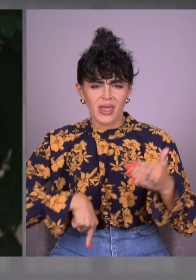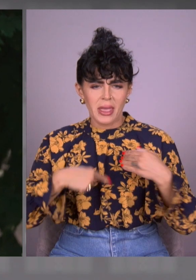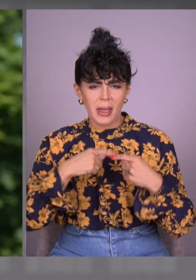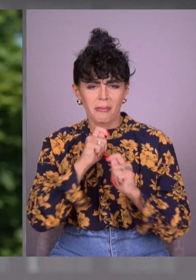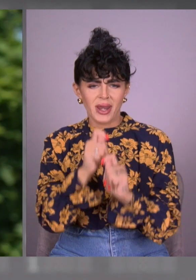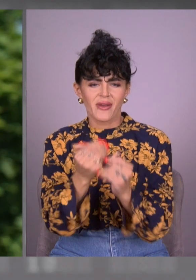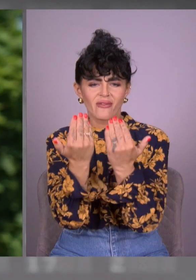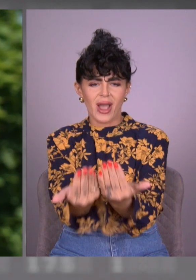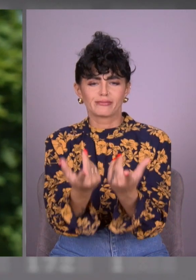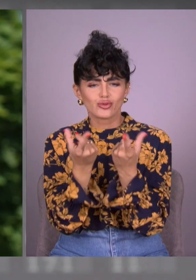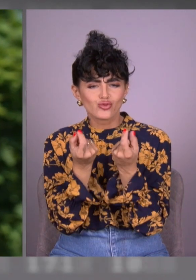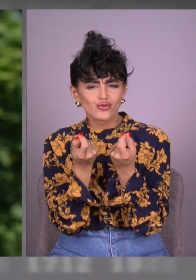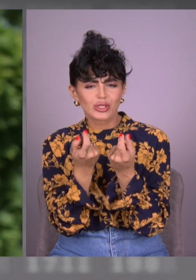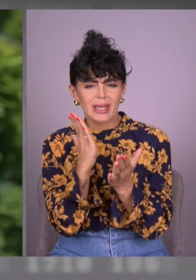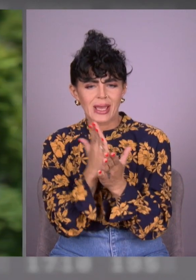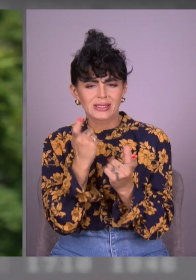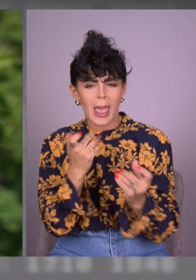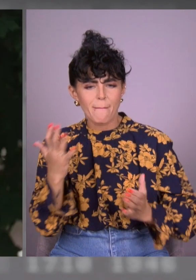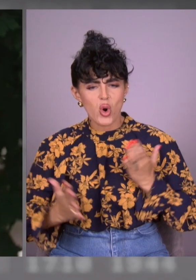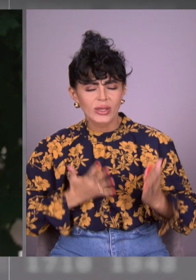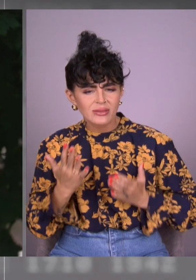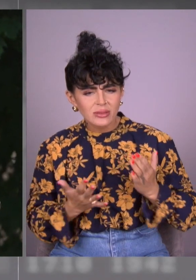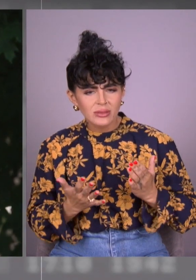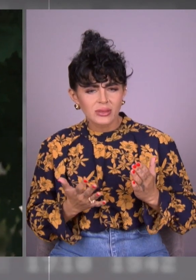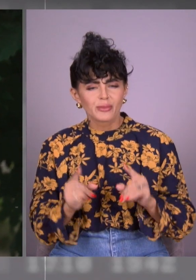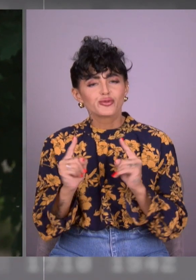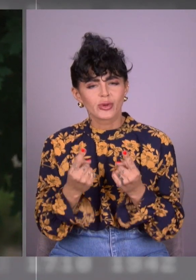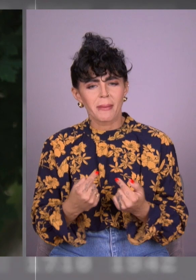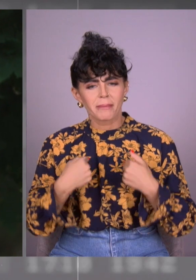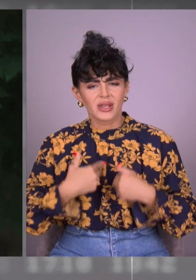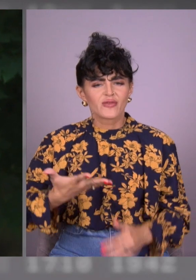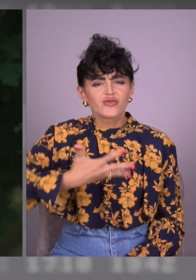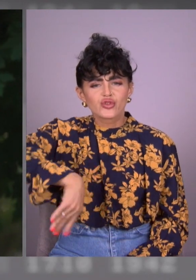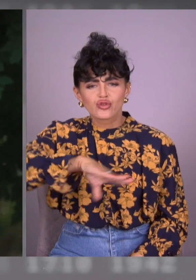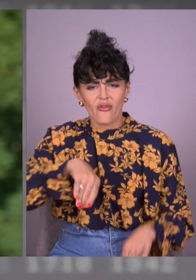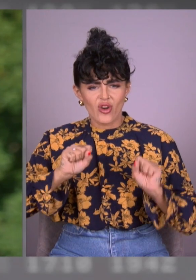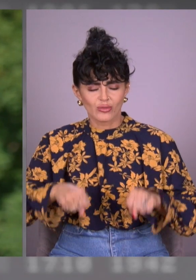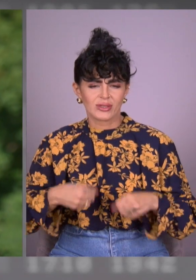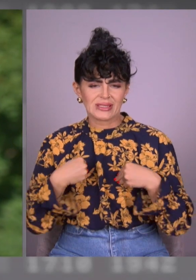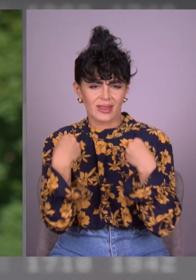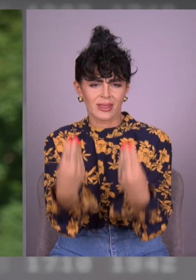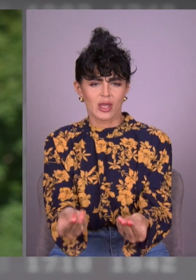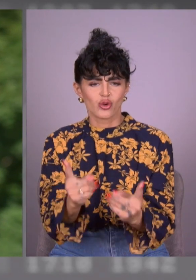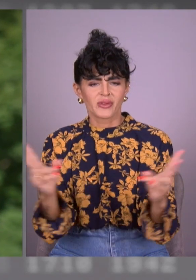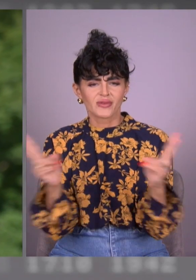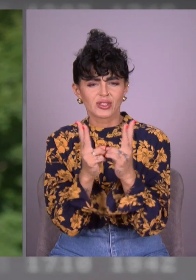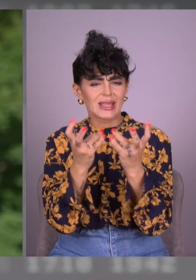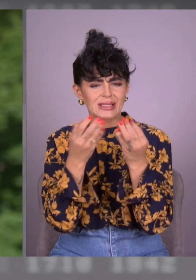зараз трішечки емоцій, тому що ми зробили все можливе для того, щоб ця зустріч була